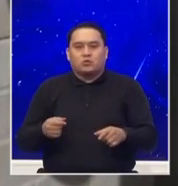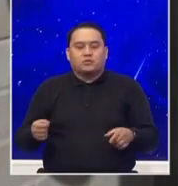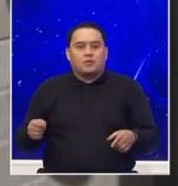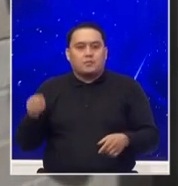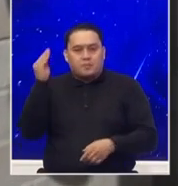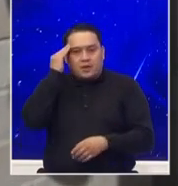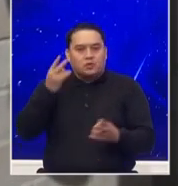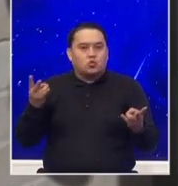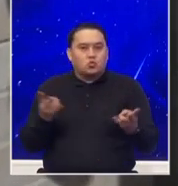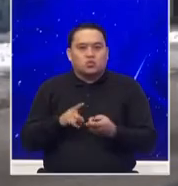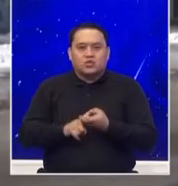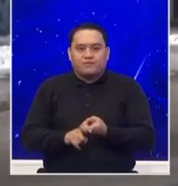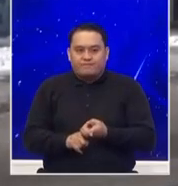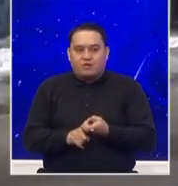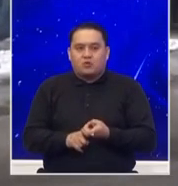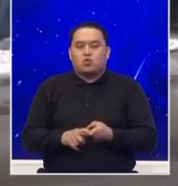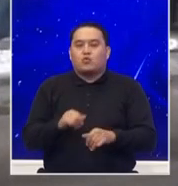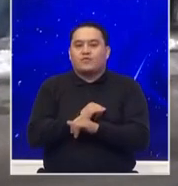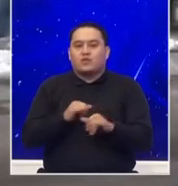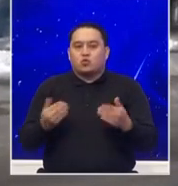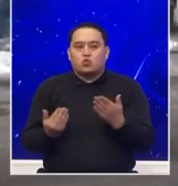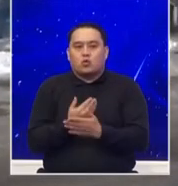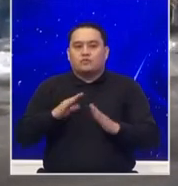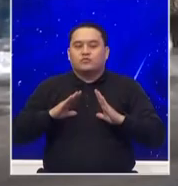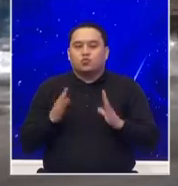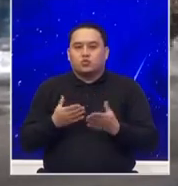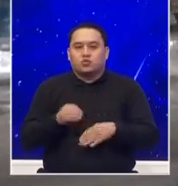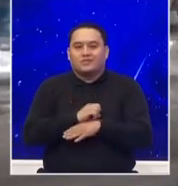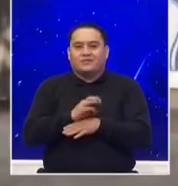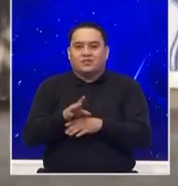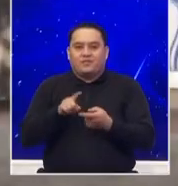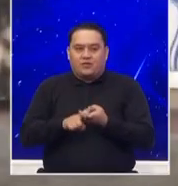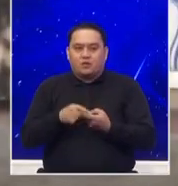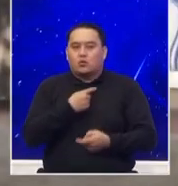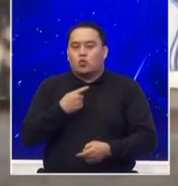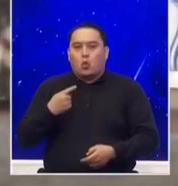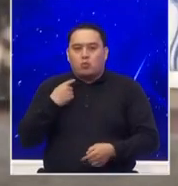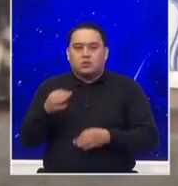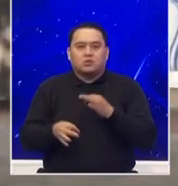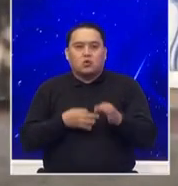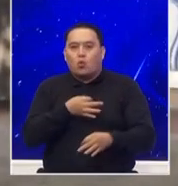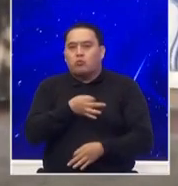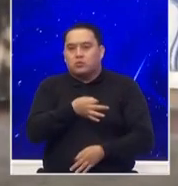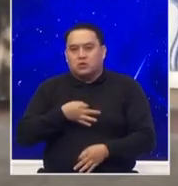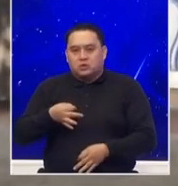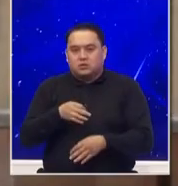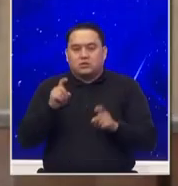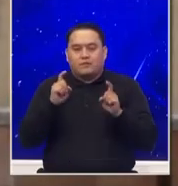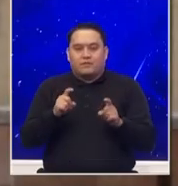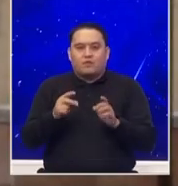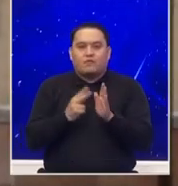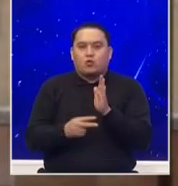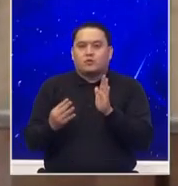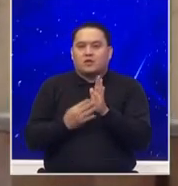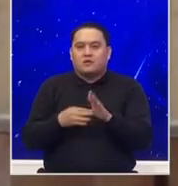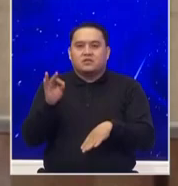Мера вынужденная, связана с критическим ростом новых случаев заражения коронавирусом. Только за прошедшие сутки в области зарегистрировано